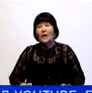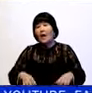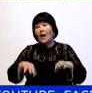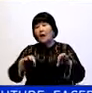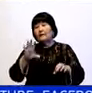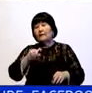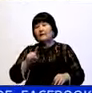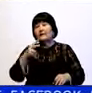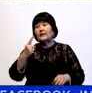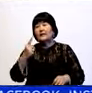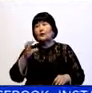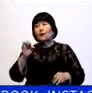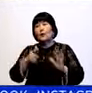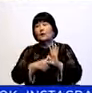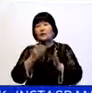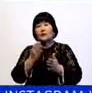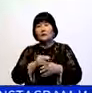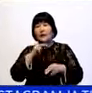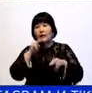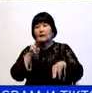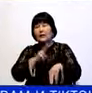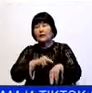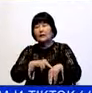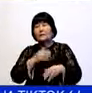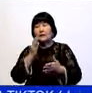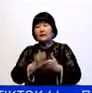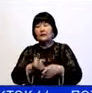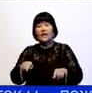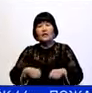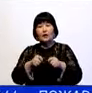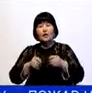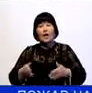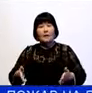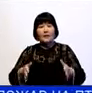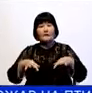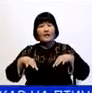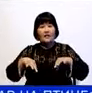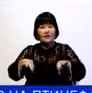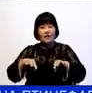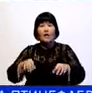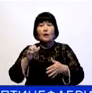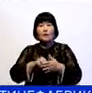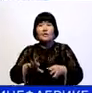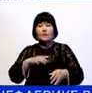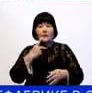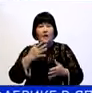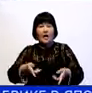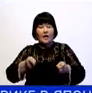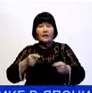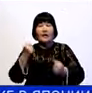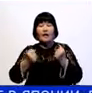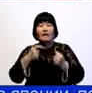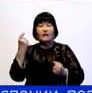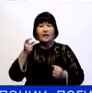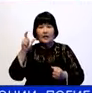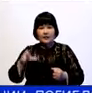Автомобиль ВАЗ-2107 попал в поле зрения сотрудников отдела полиции за нарушение правил дорожного движения. Причина была очевидна. Владелец